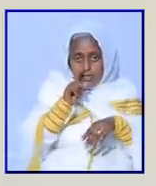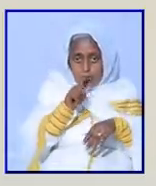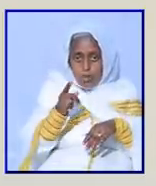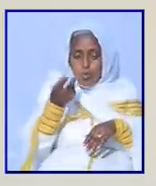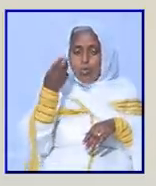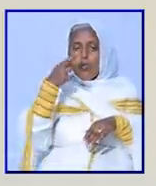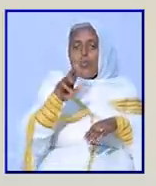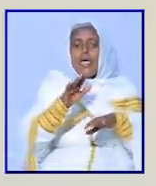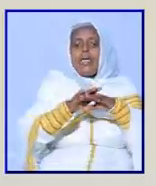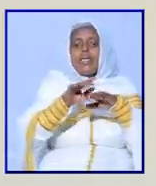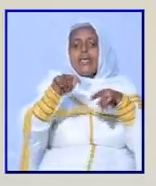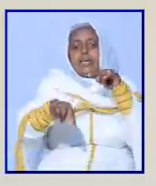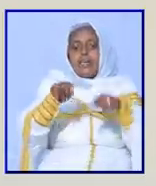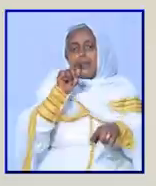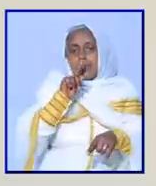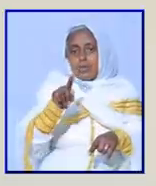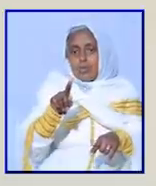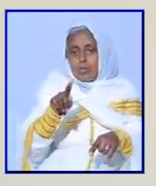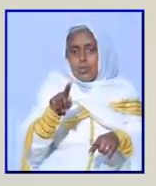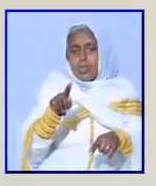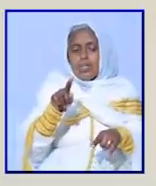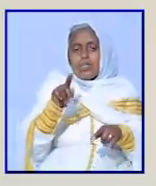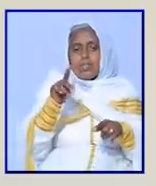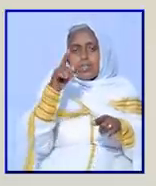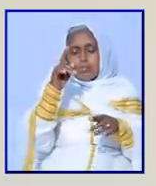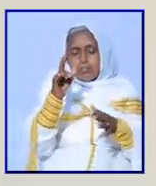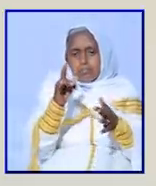ግን ወይ እጅ ነው ወይ እግር ነው